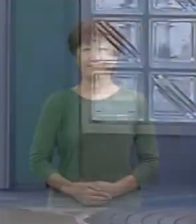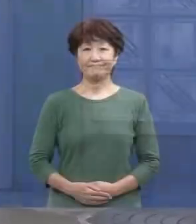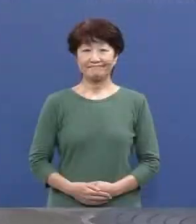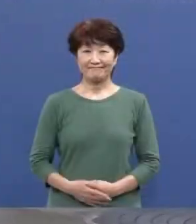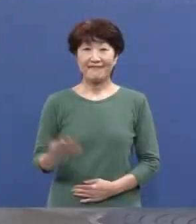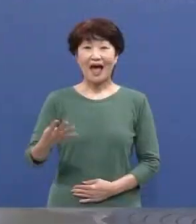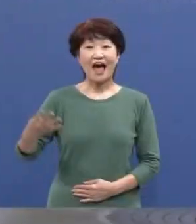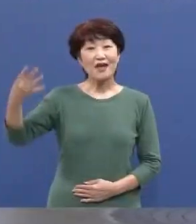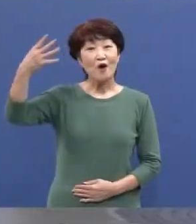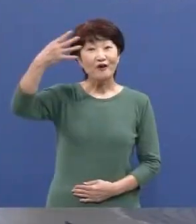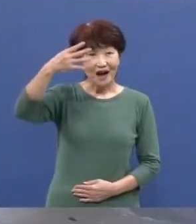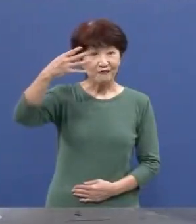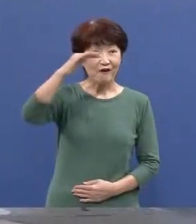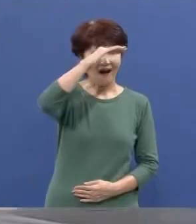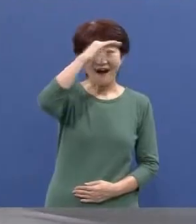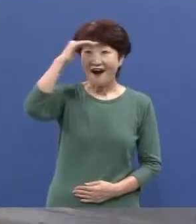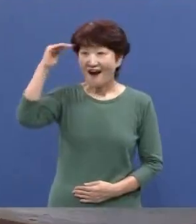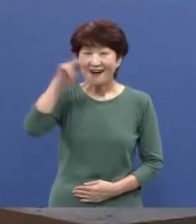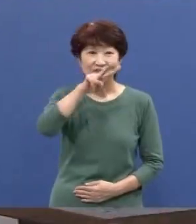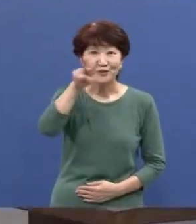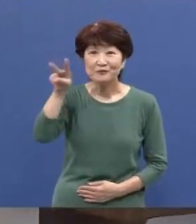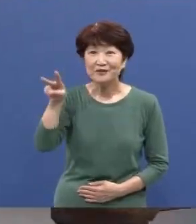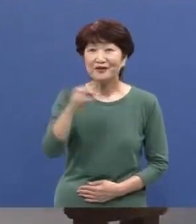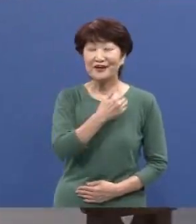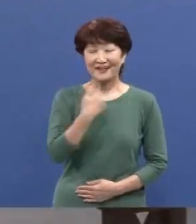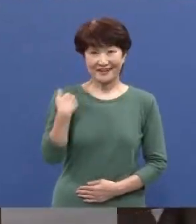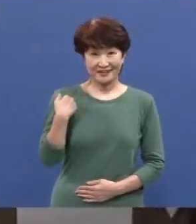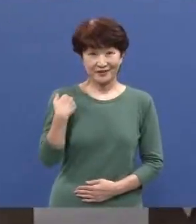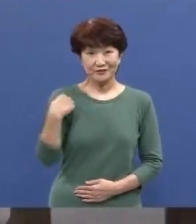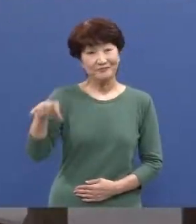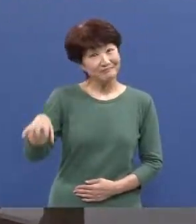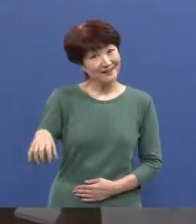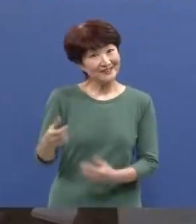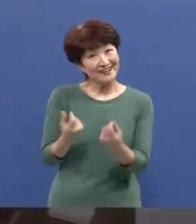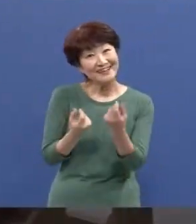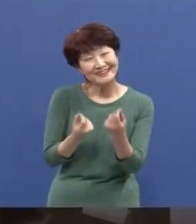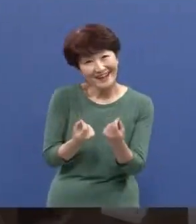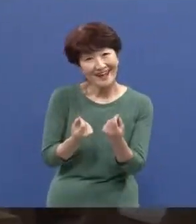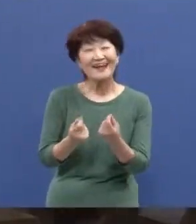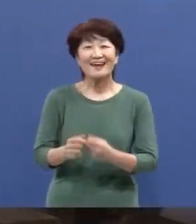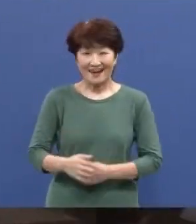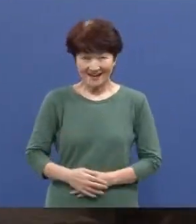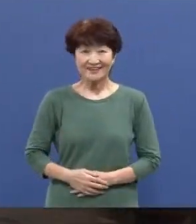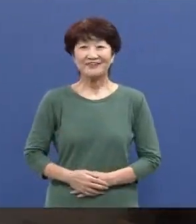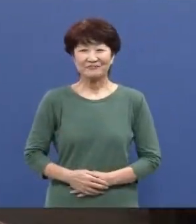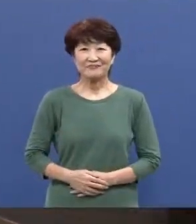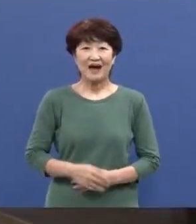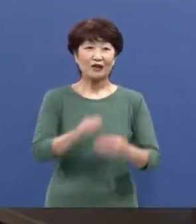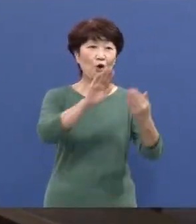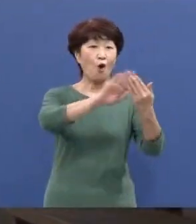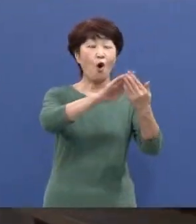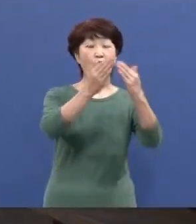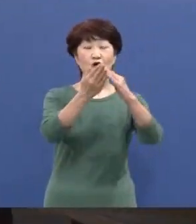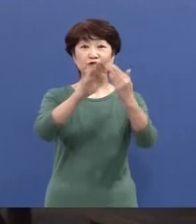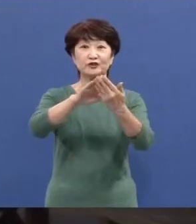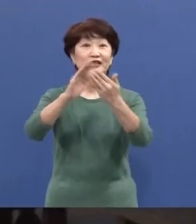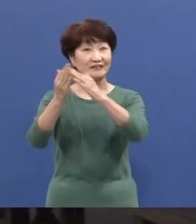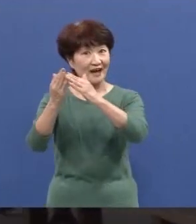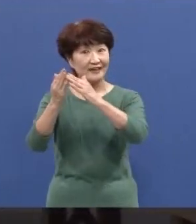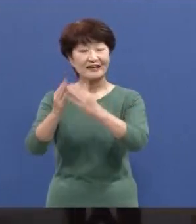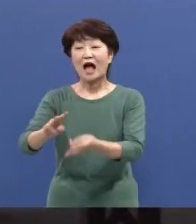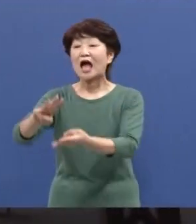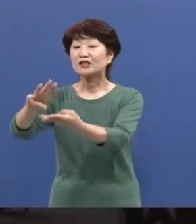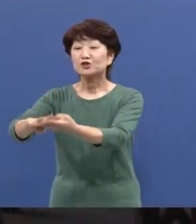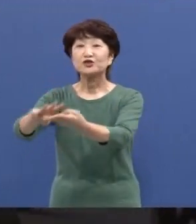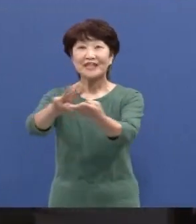4階は展望デッキになっているんですね。 はい、ここからは、ね、非常に景色が良くて、住宅街も見えますしね、あ